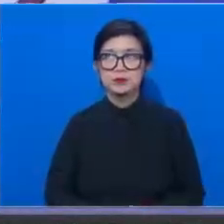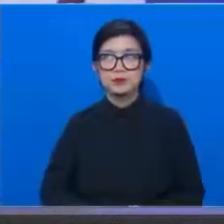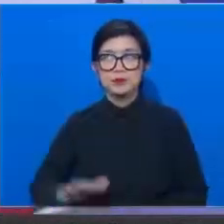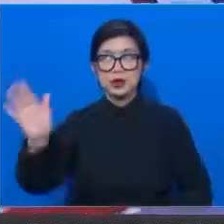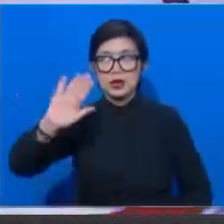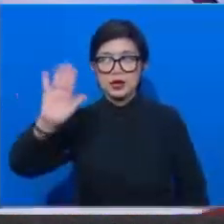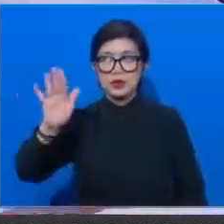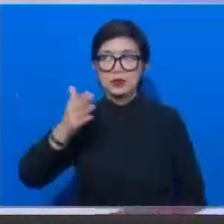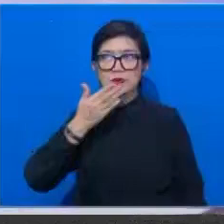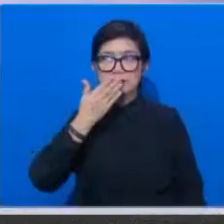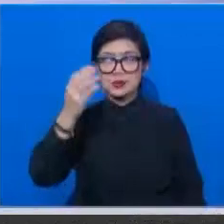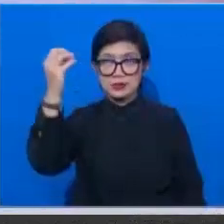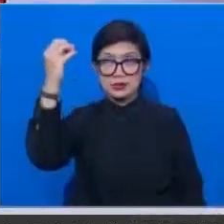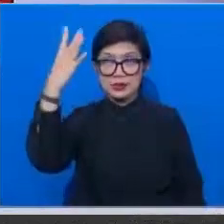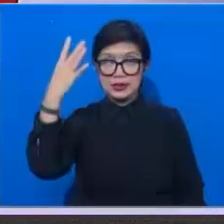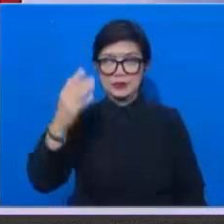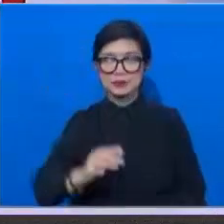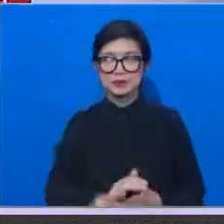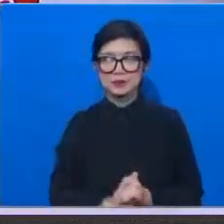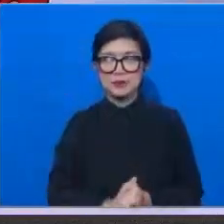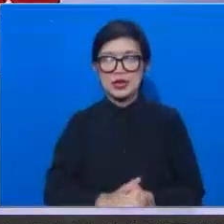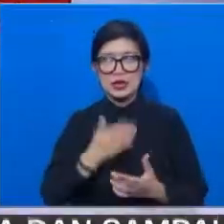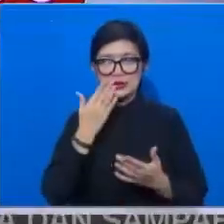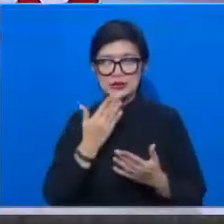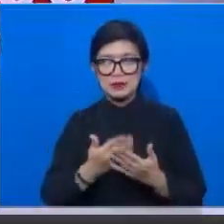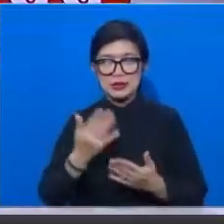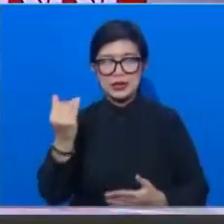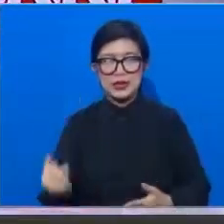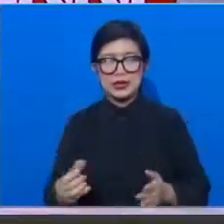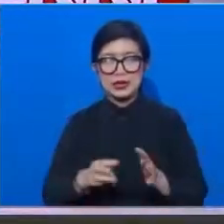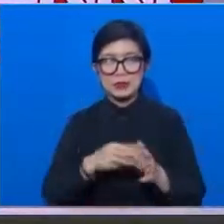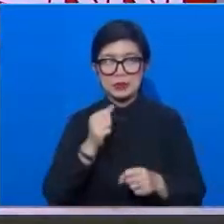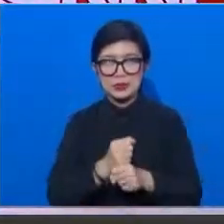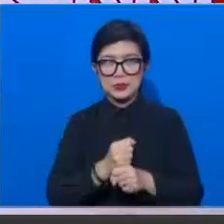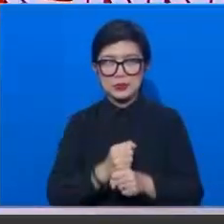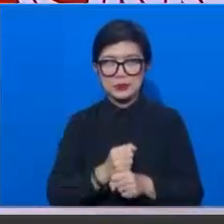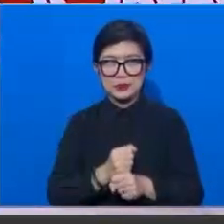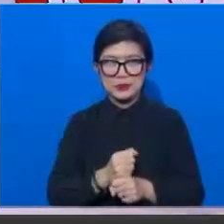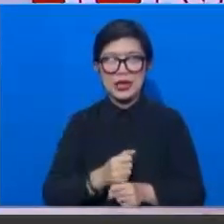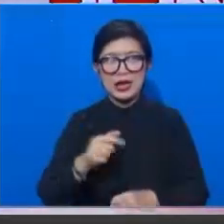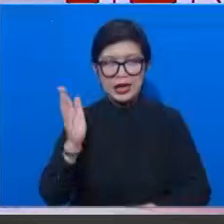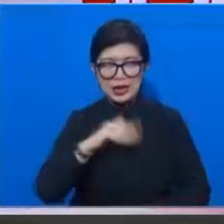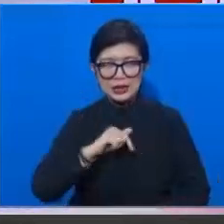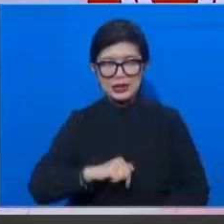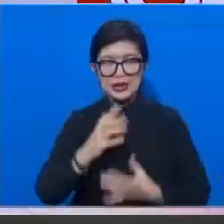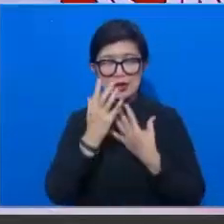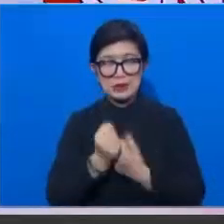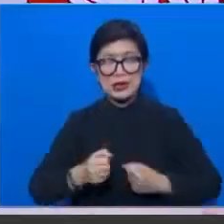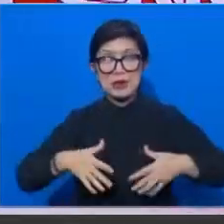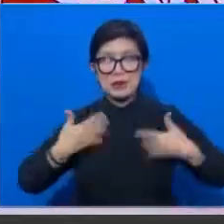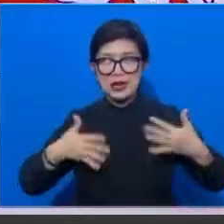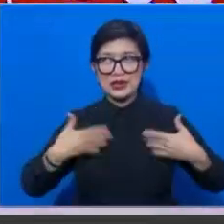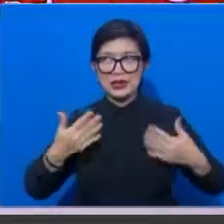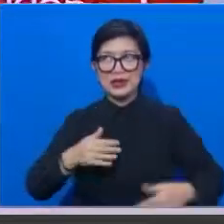Selamat siang, selamat menikmati akhir pekan bersama dengan keluarga. Semoga Anda berbahagia sehingga besok siap untuk bekerja. Saya Bini Dermawan, inilah redaksi akhir